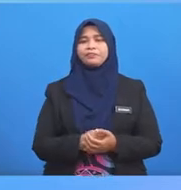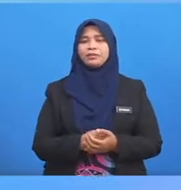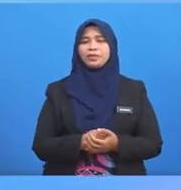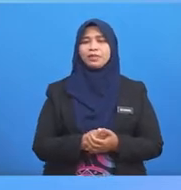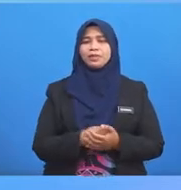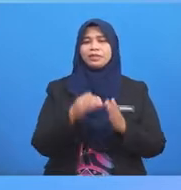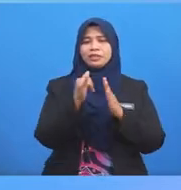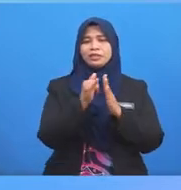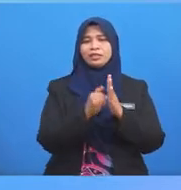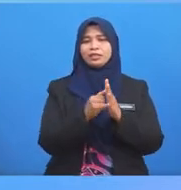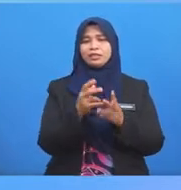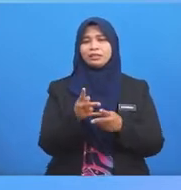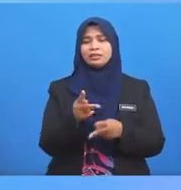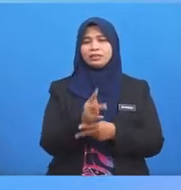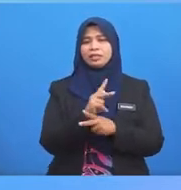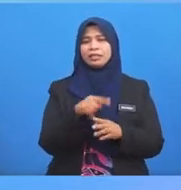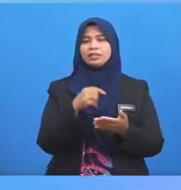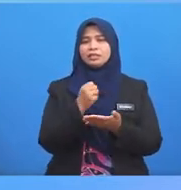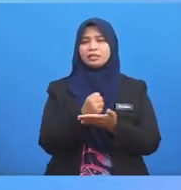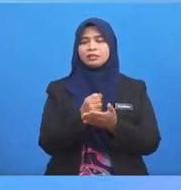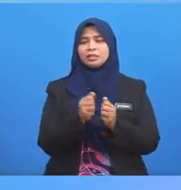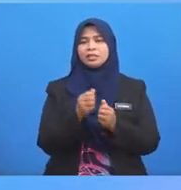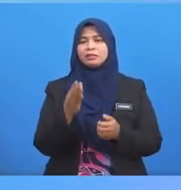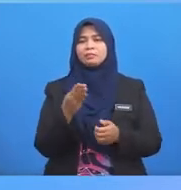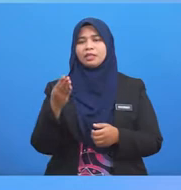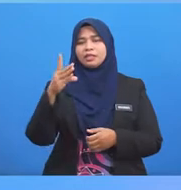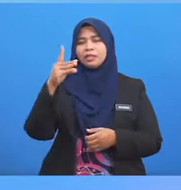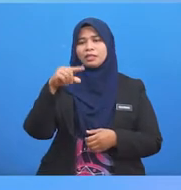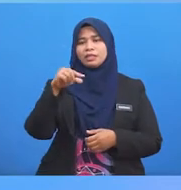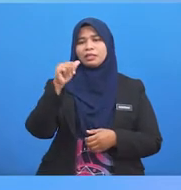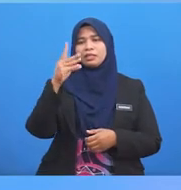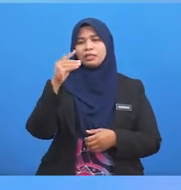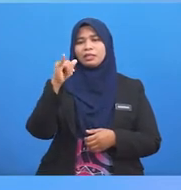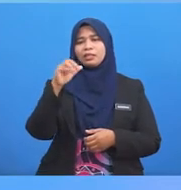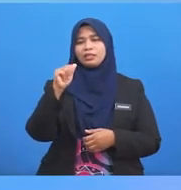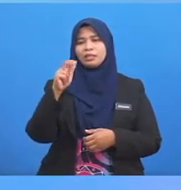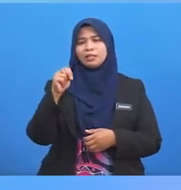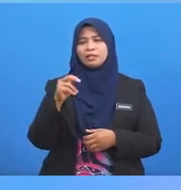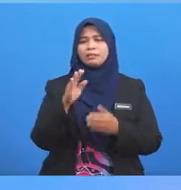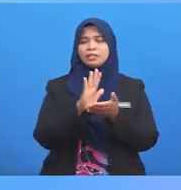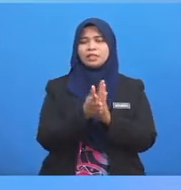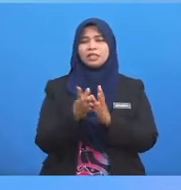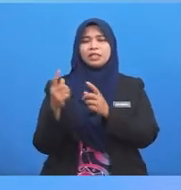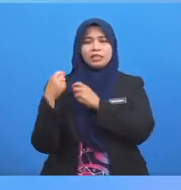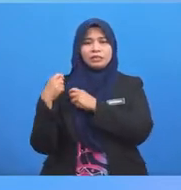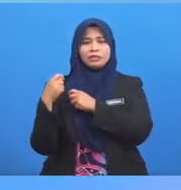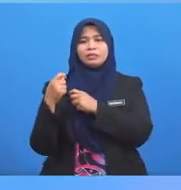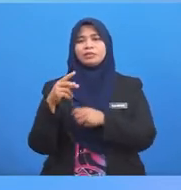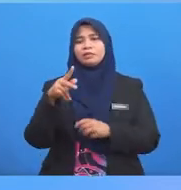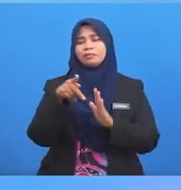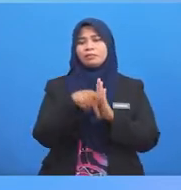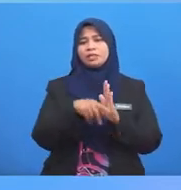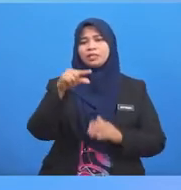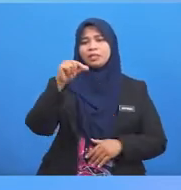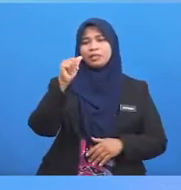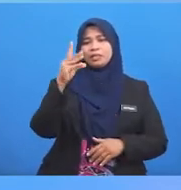dijamin dengan barang gadaian pula ialah, pertama, hutang tersebut menjadi tanggungan penggadai.